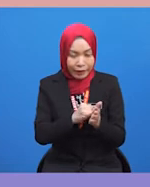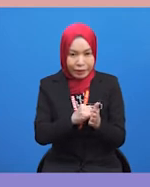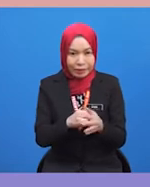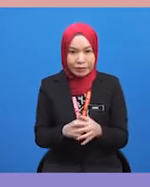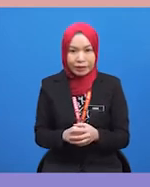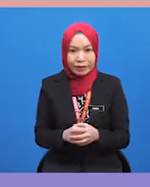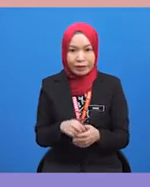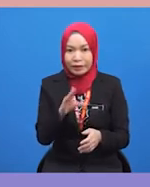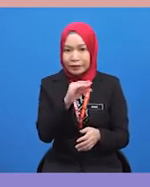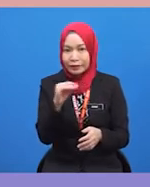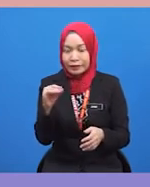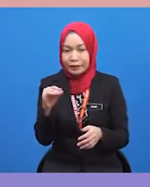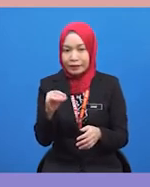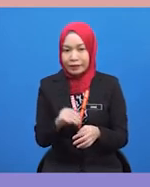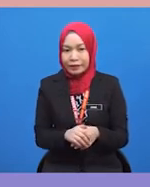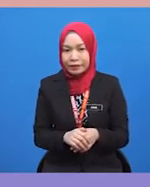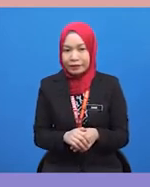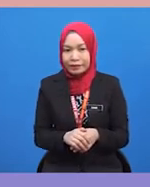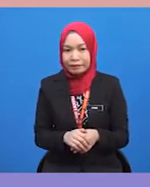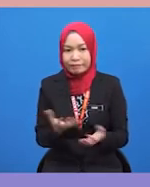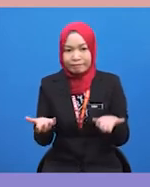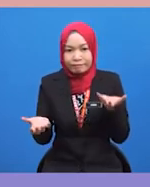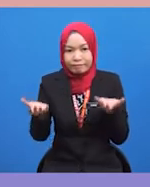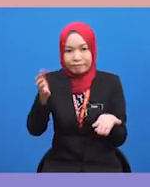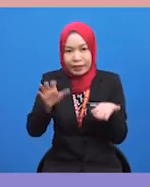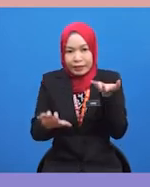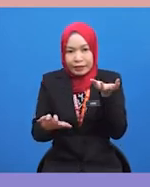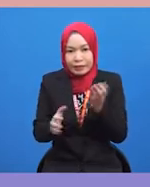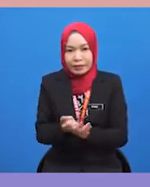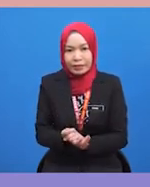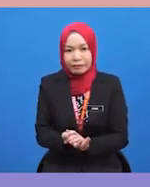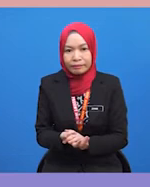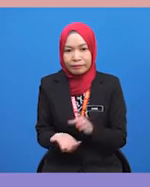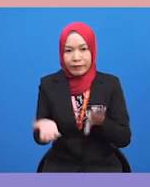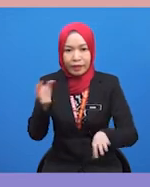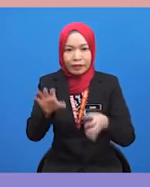kemudiannya adjustment dan terus ke menu hue, saturation.